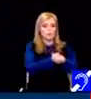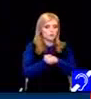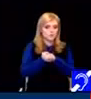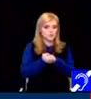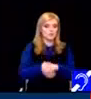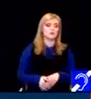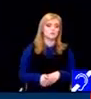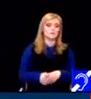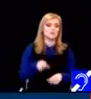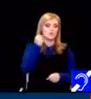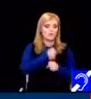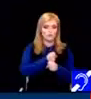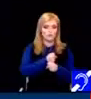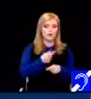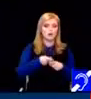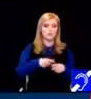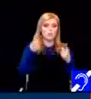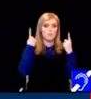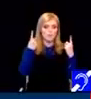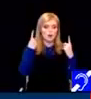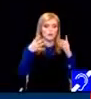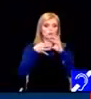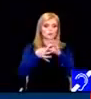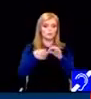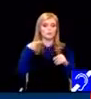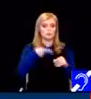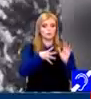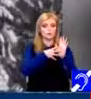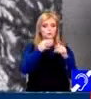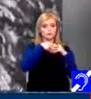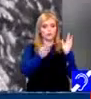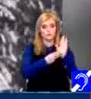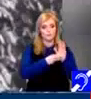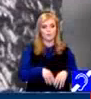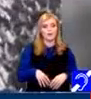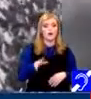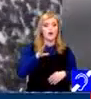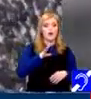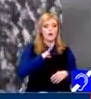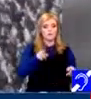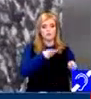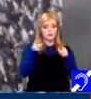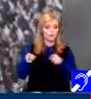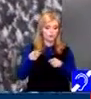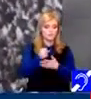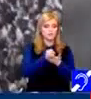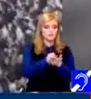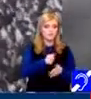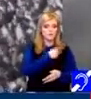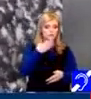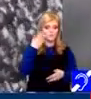și au făcut acea mare unire. 1918. A fost trecut în rezerva armatei române, iar până